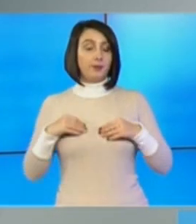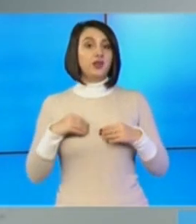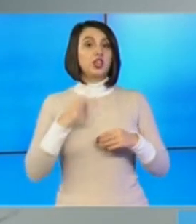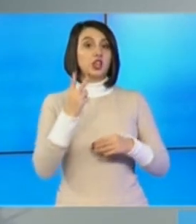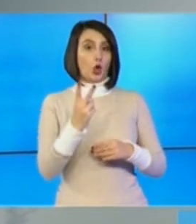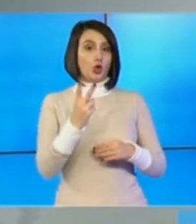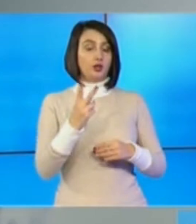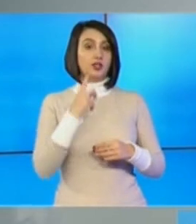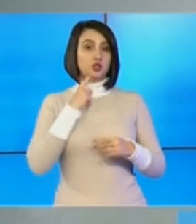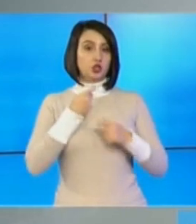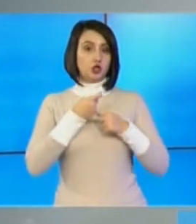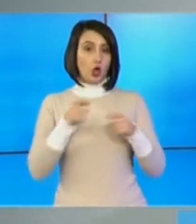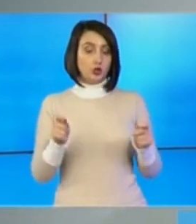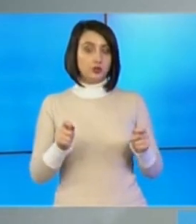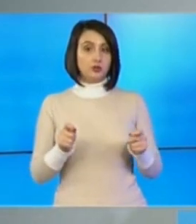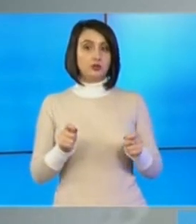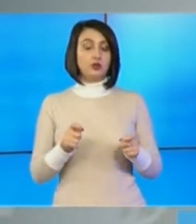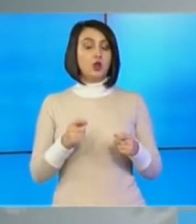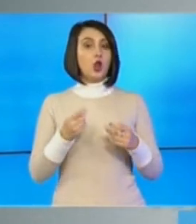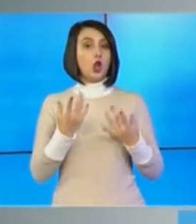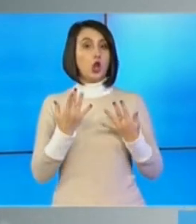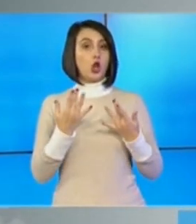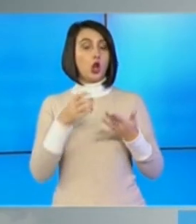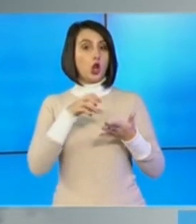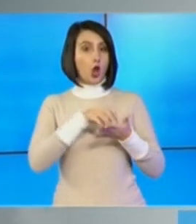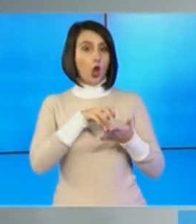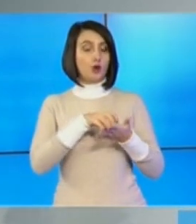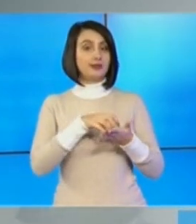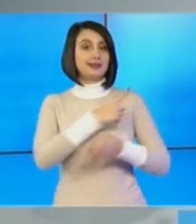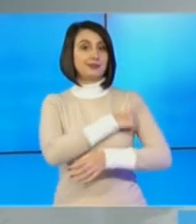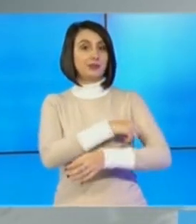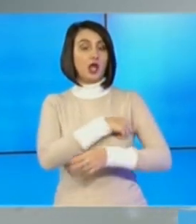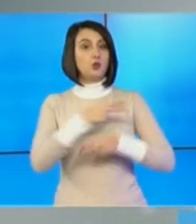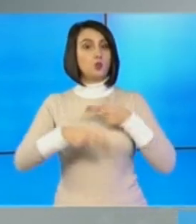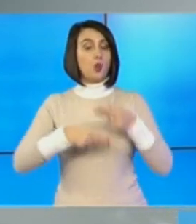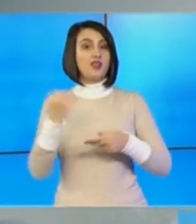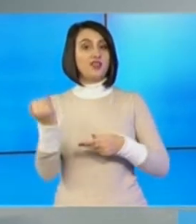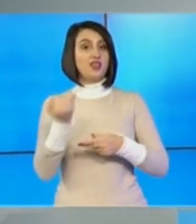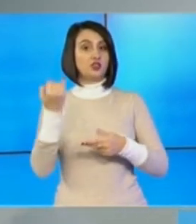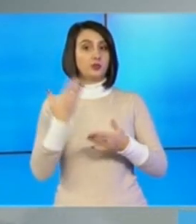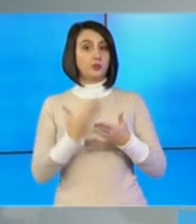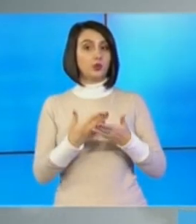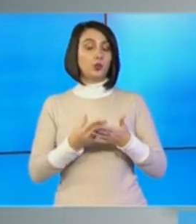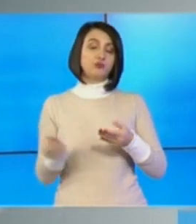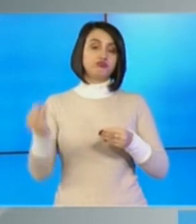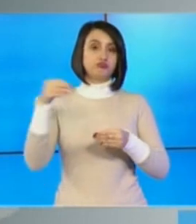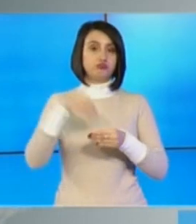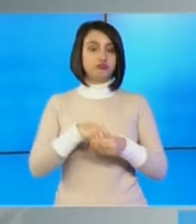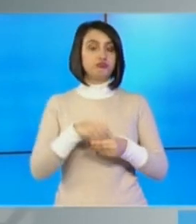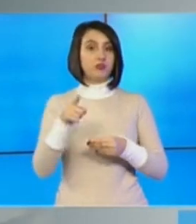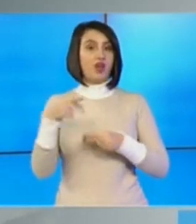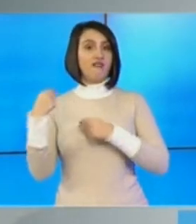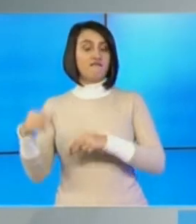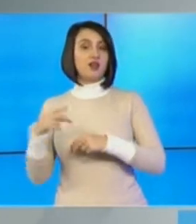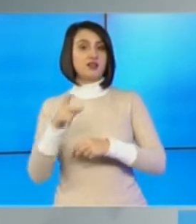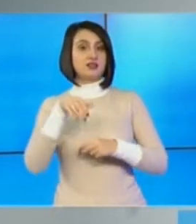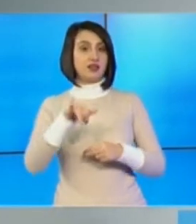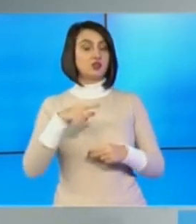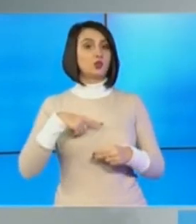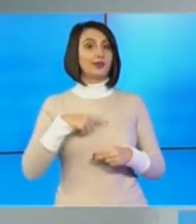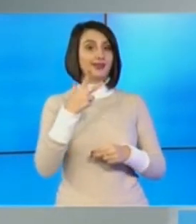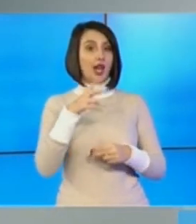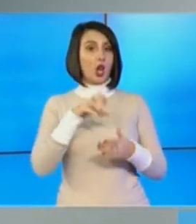2. Per total, locuri la Spitalul de boli infecțioase Iași, pentru că includ aici secția exterioară de la Lescan, sunt